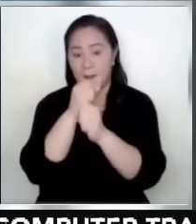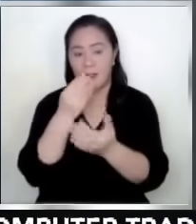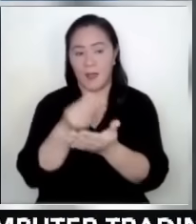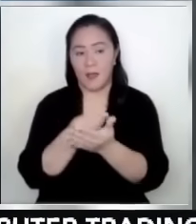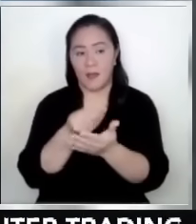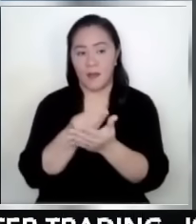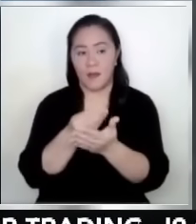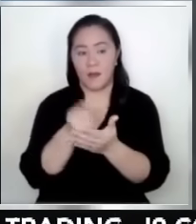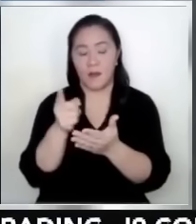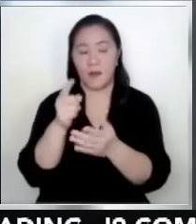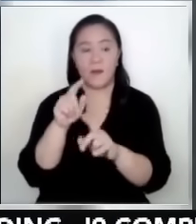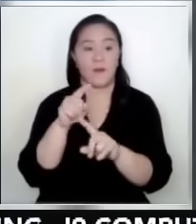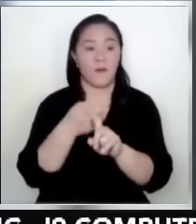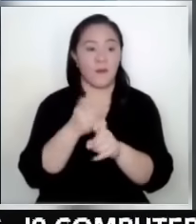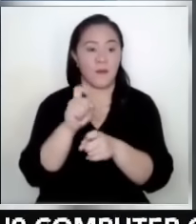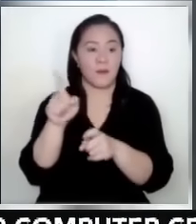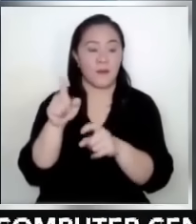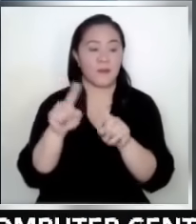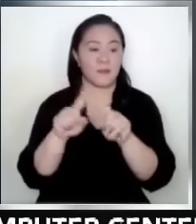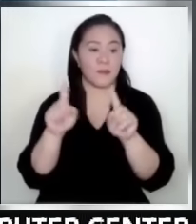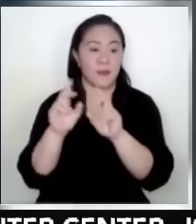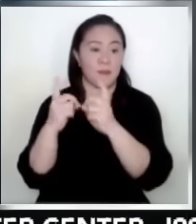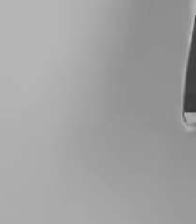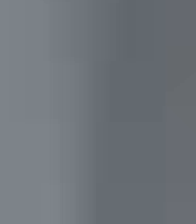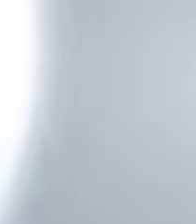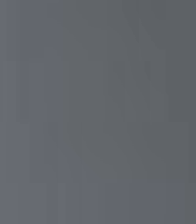ahensya. Nakatutok si Sandra Aguinaldo.